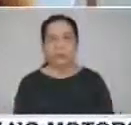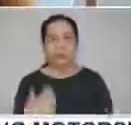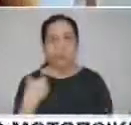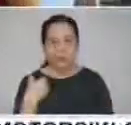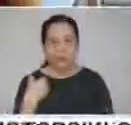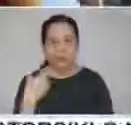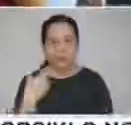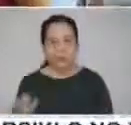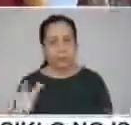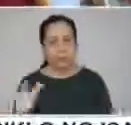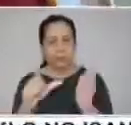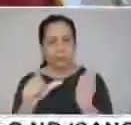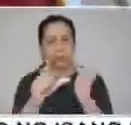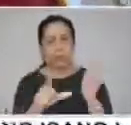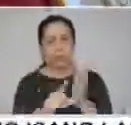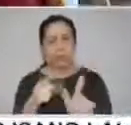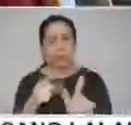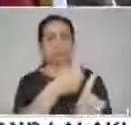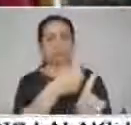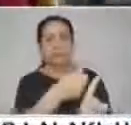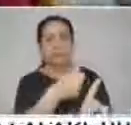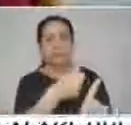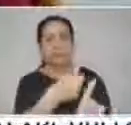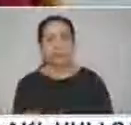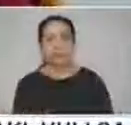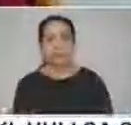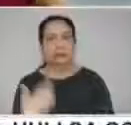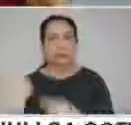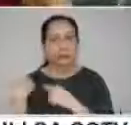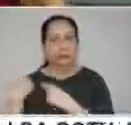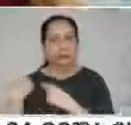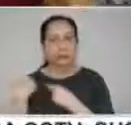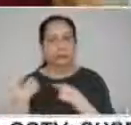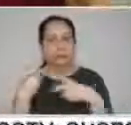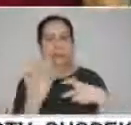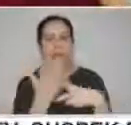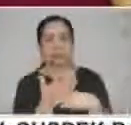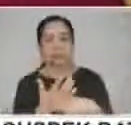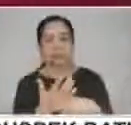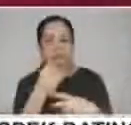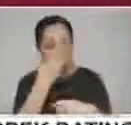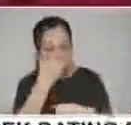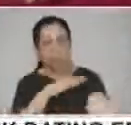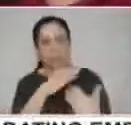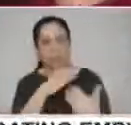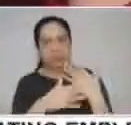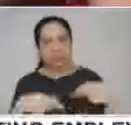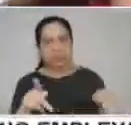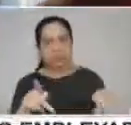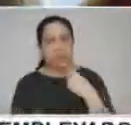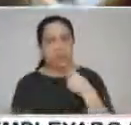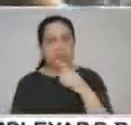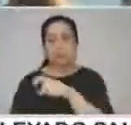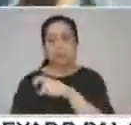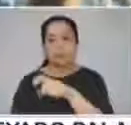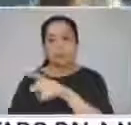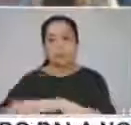modern jeepneys, sir, opo, na bumabiyahe po sa Commonwealth Avenue. Bakit po natin sila hinuhuli, basically? Basically, according